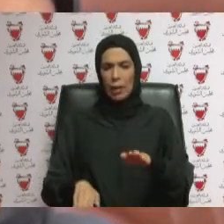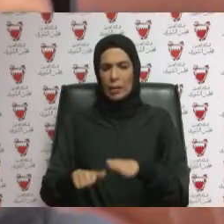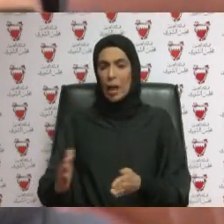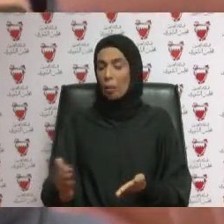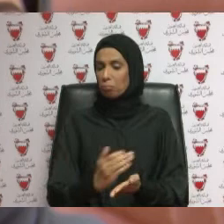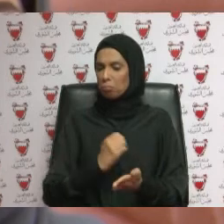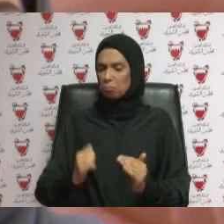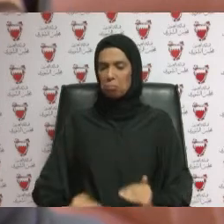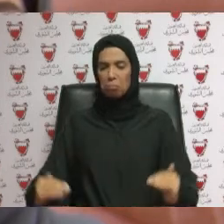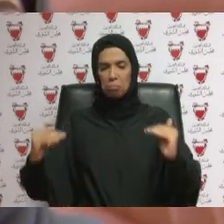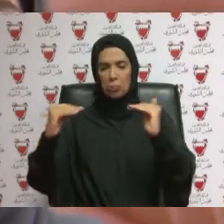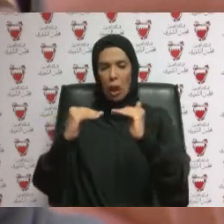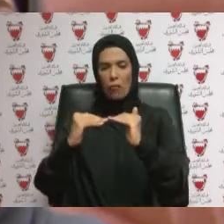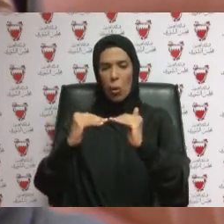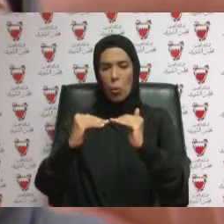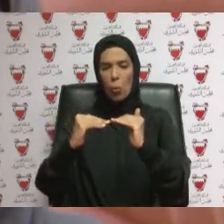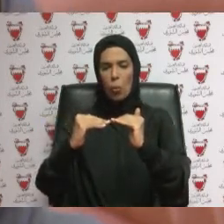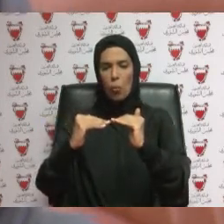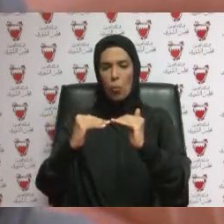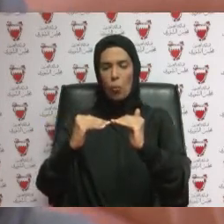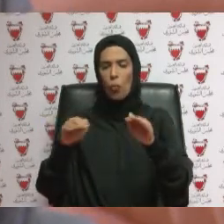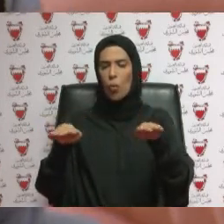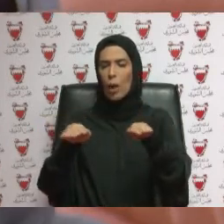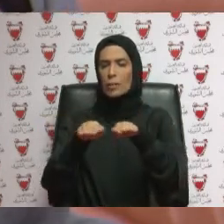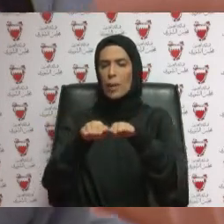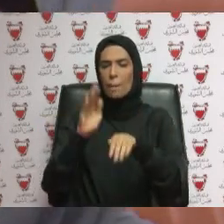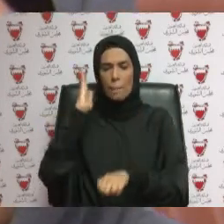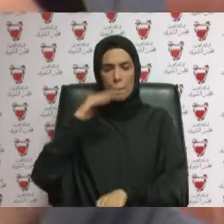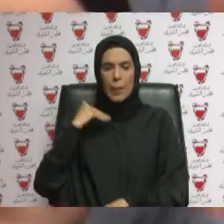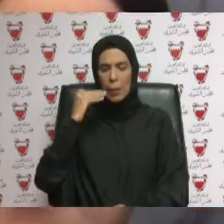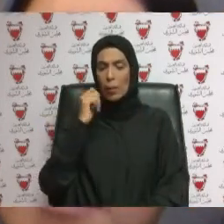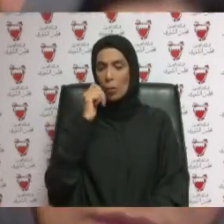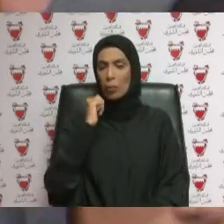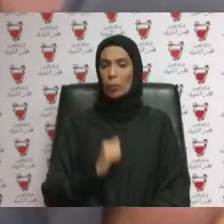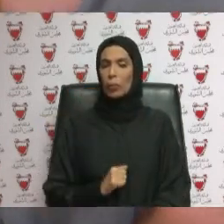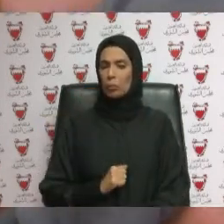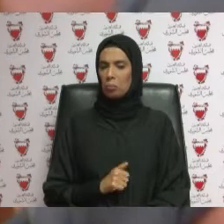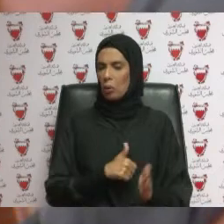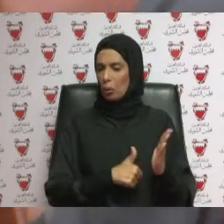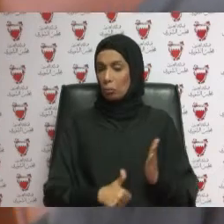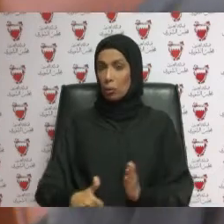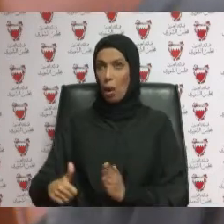الفرص بين الجنسين، وهذه طبعا لأن لدينا